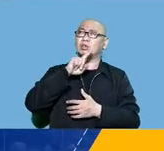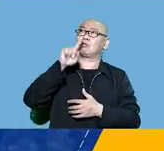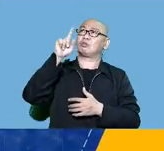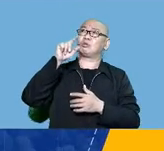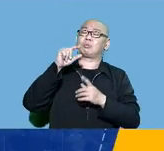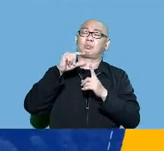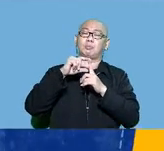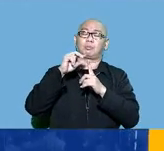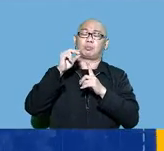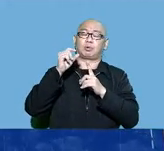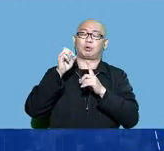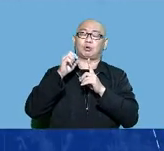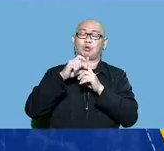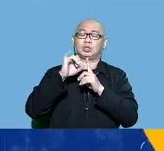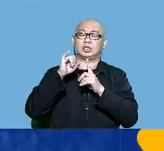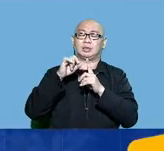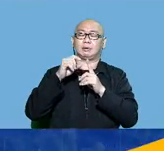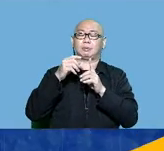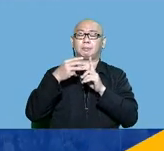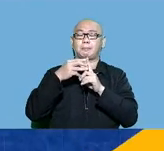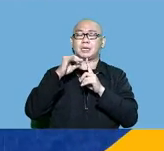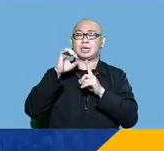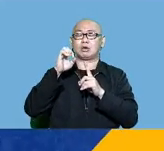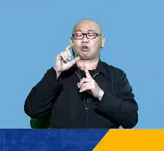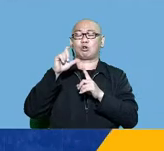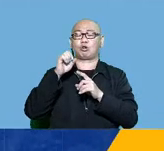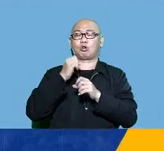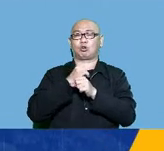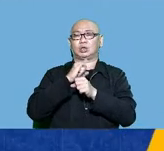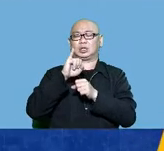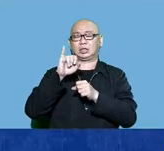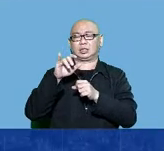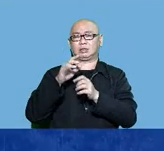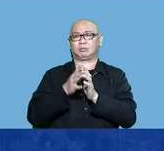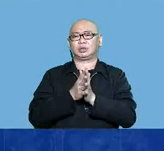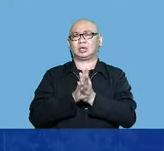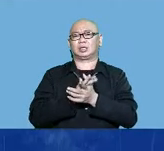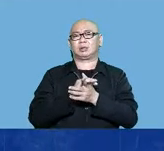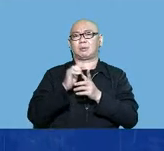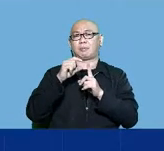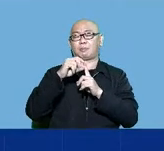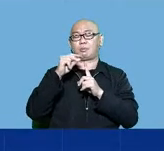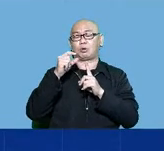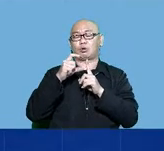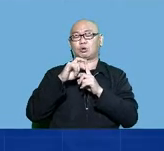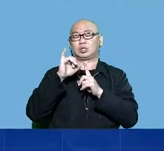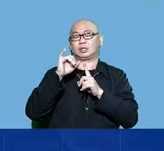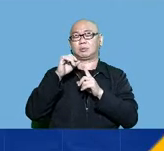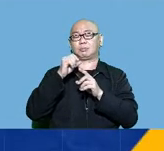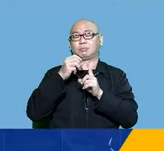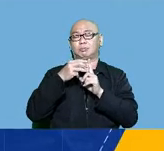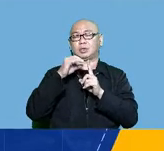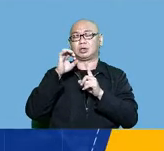prodi biologi dan pendidikan biologi akan menjadi prodi biologi yang